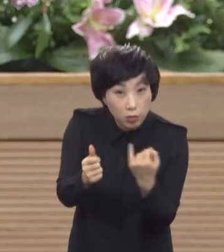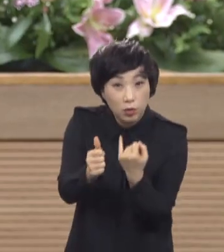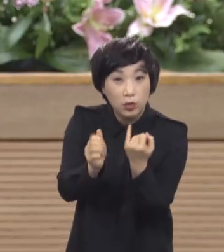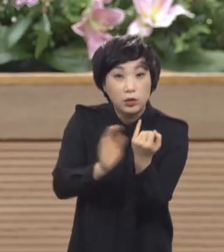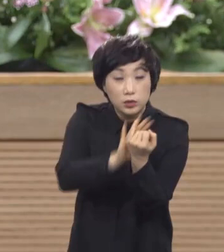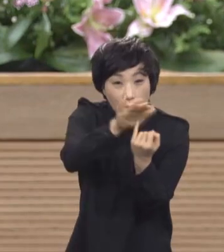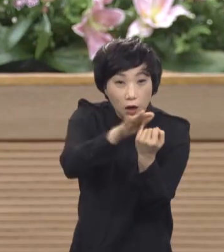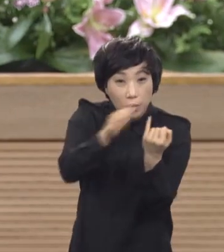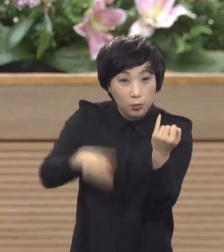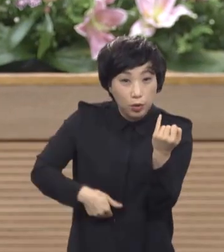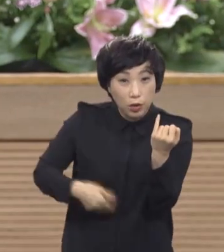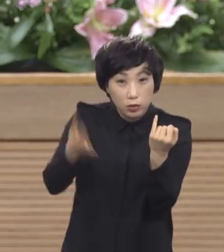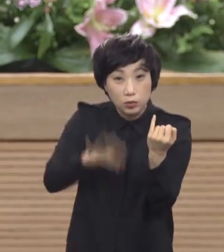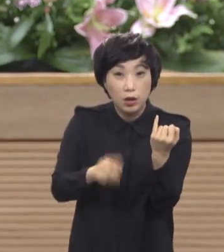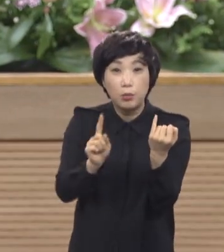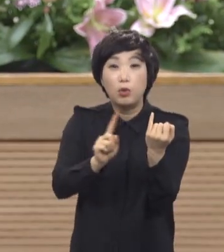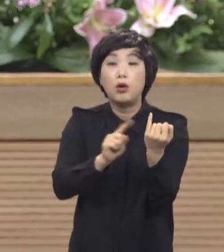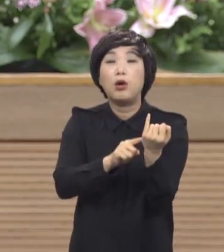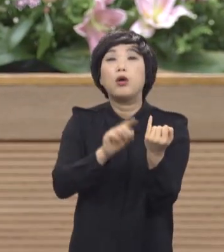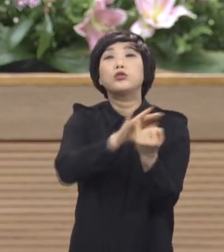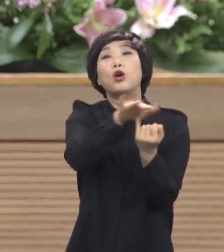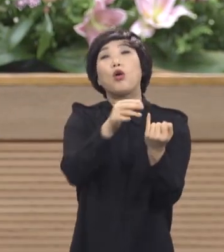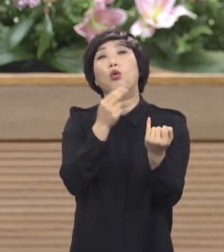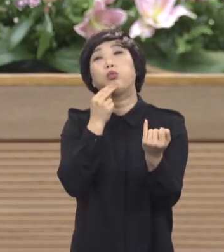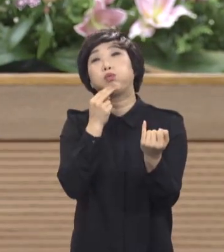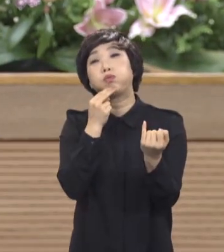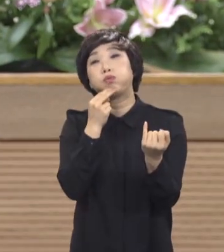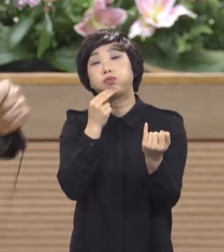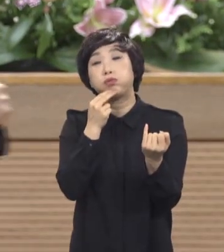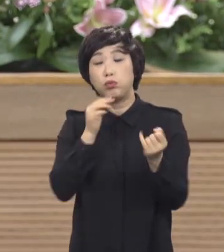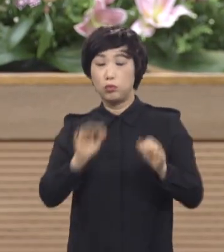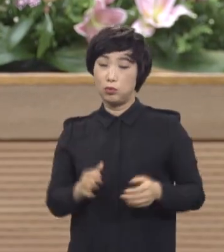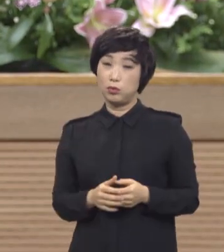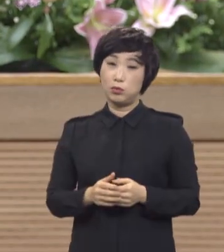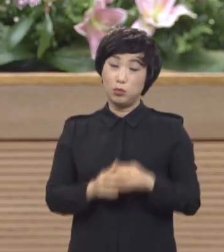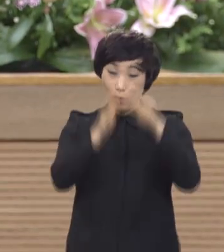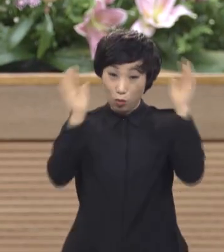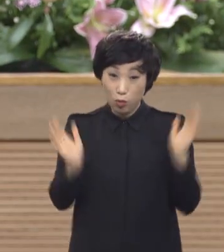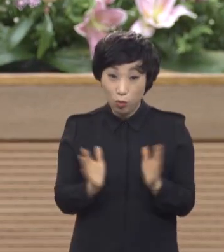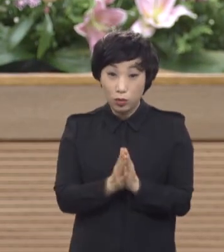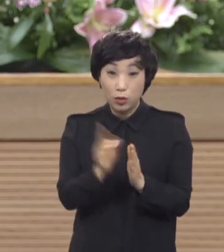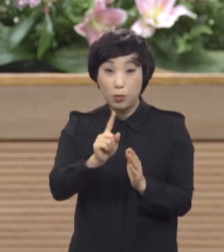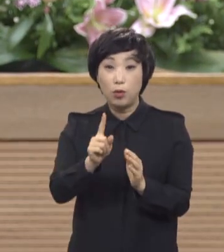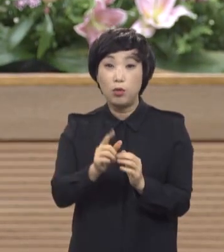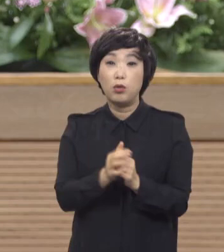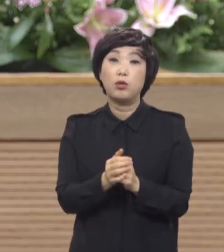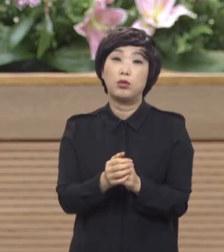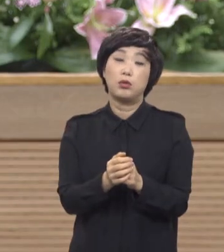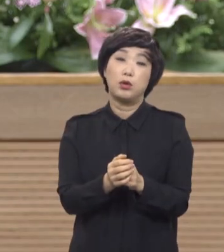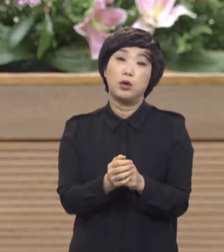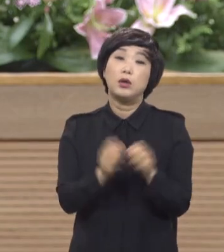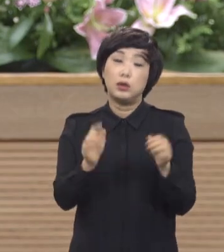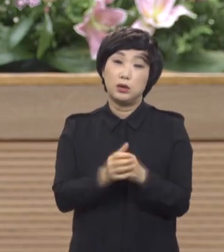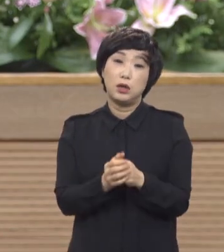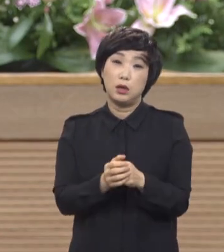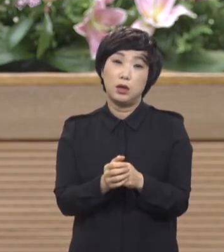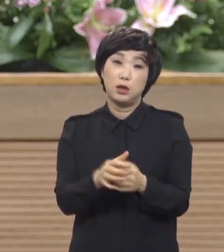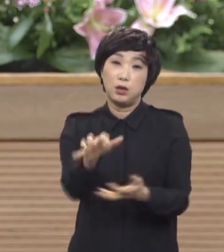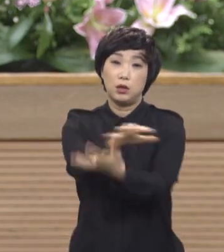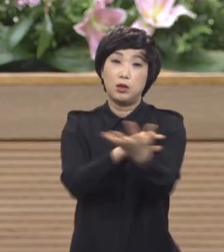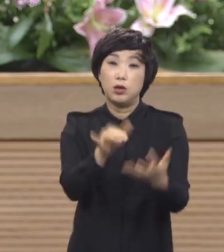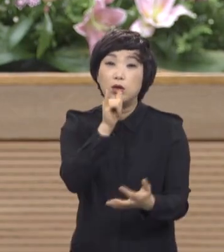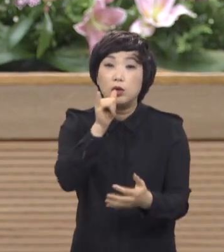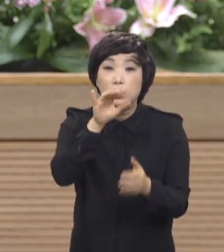또 아내를 또 사랑 안 합니다 모든 것이 다 파괴됩니다 이때를 바라고